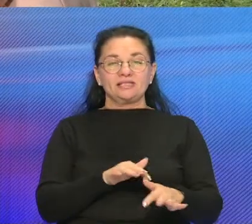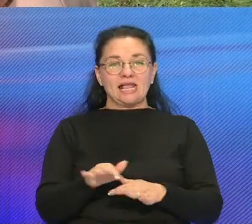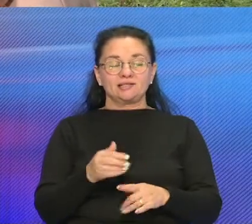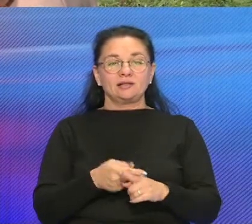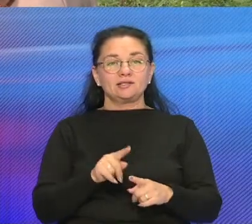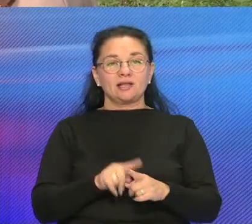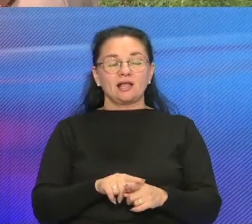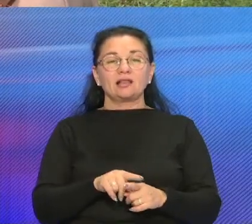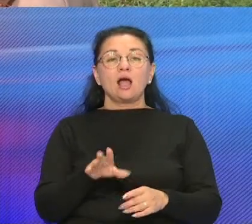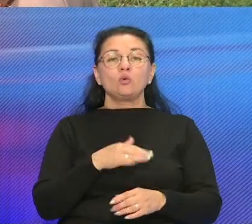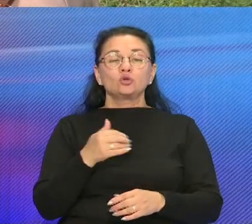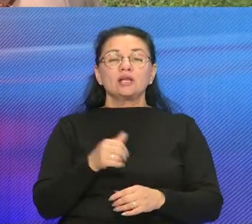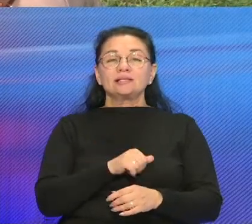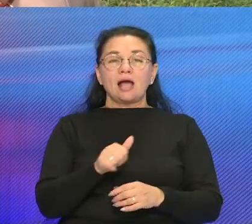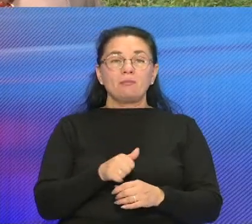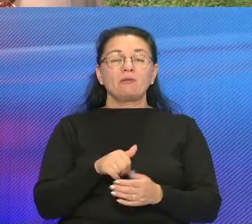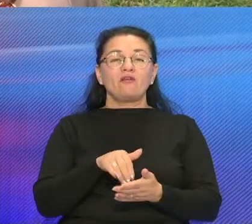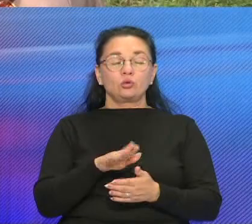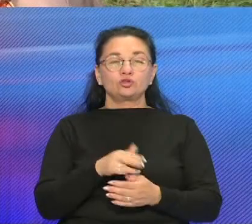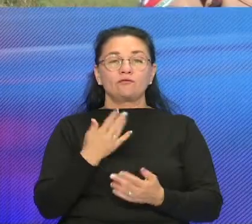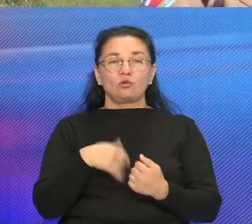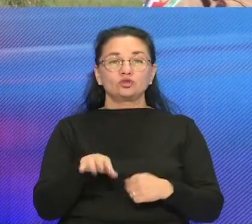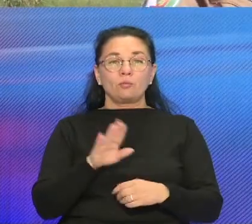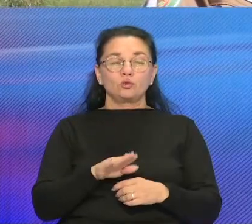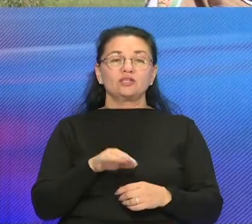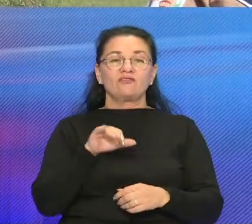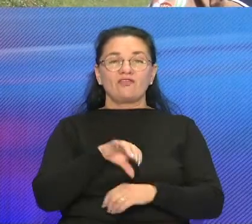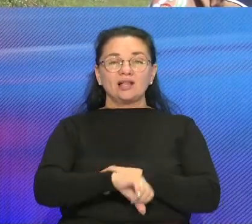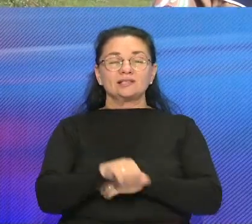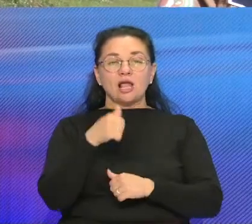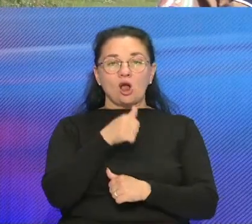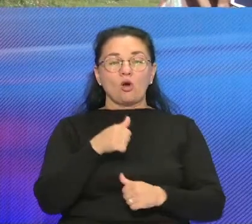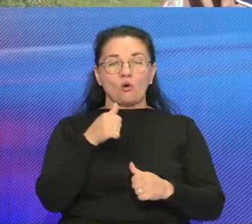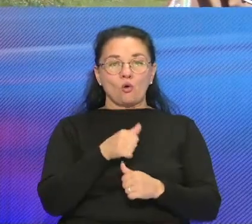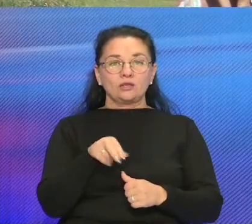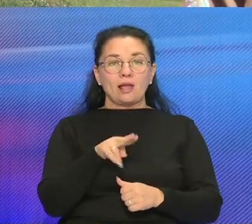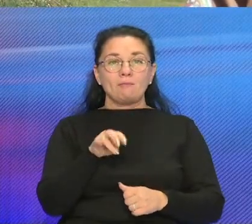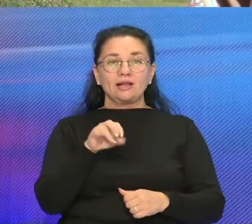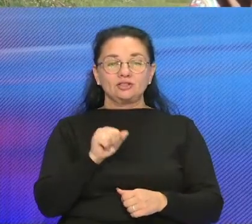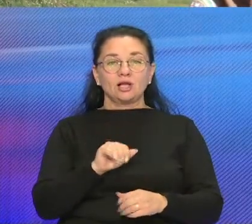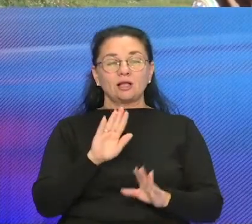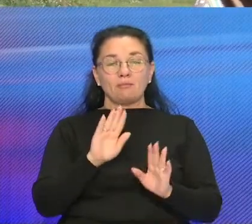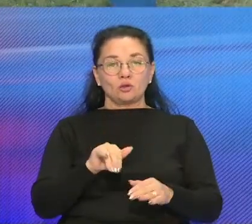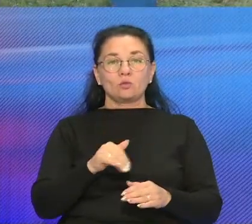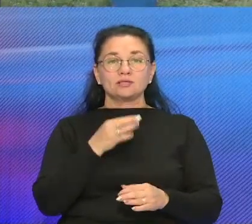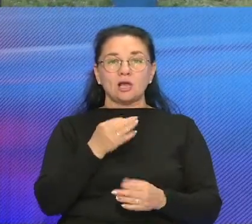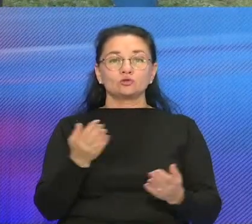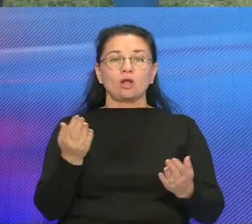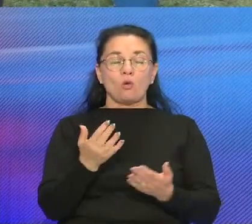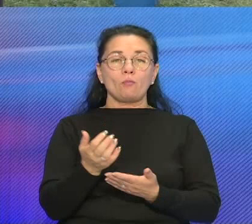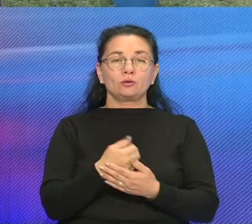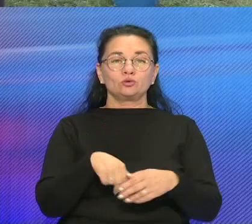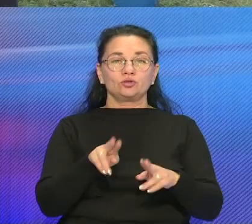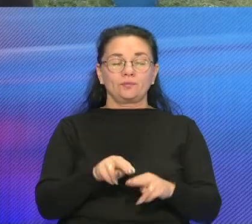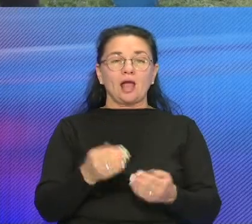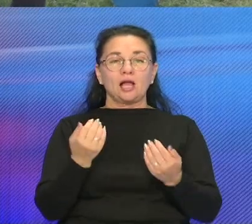республики вызначить у конца года. Те, утрымая пальму першинства Гродзенская Парашенко, доведаемся поздней. А тем часом зараблять